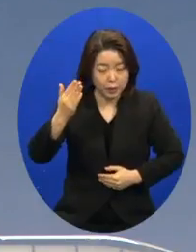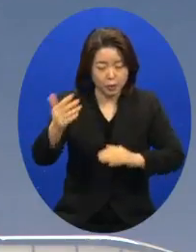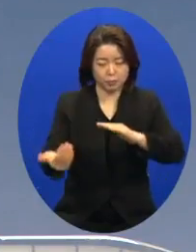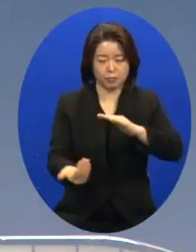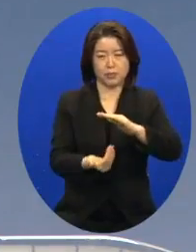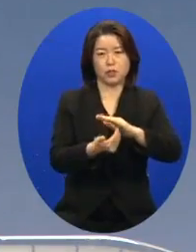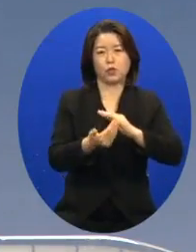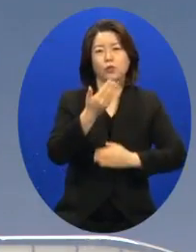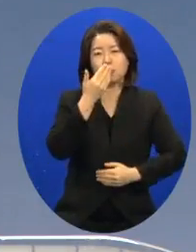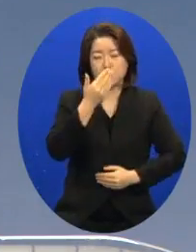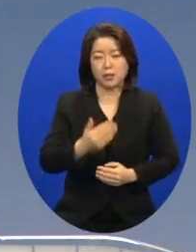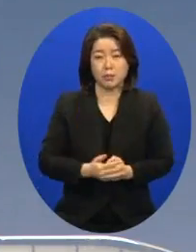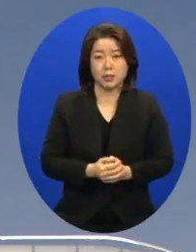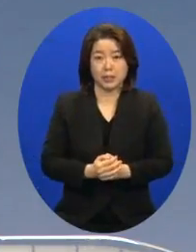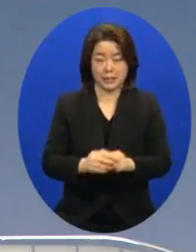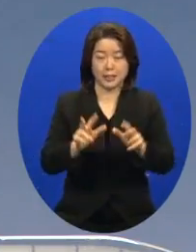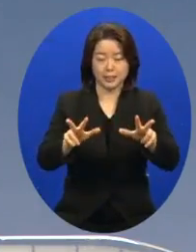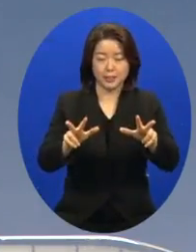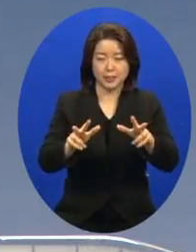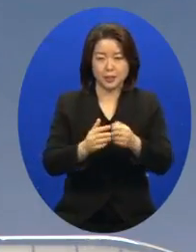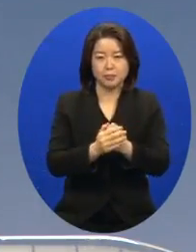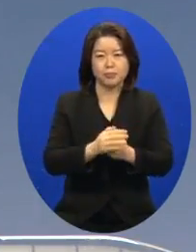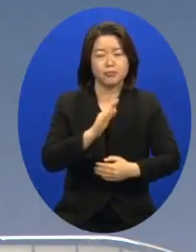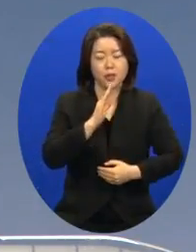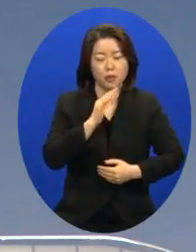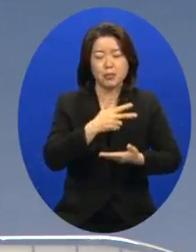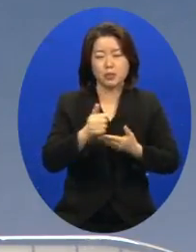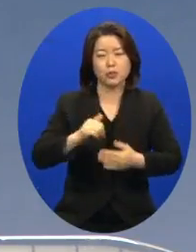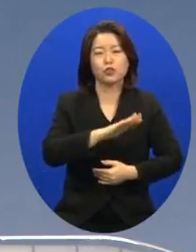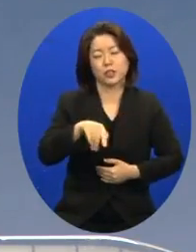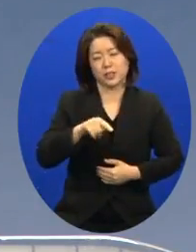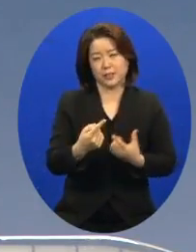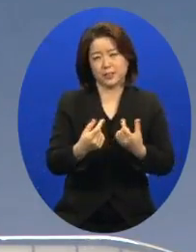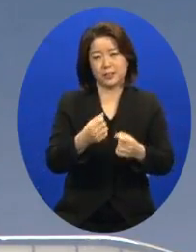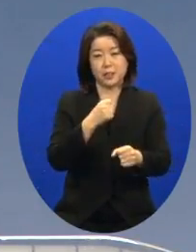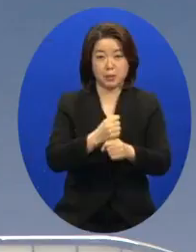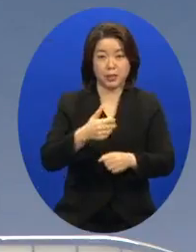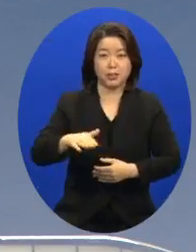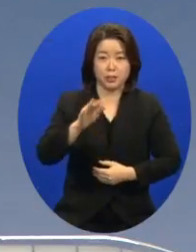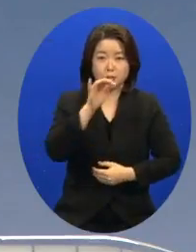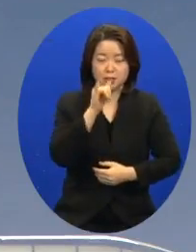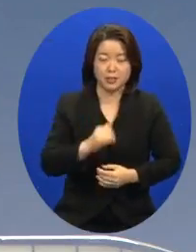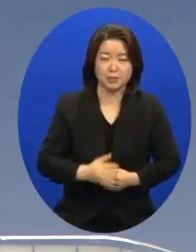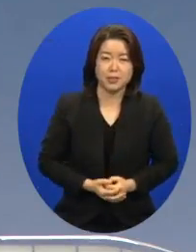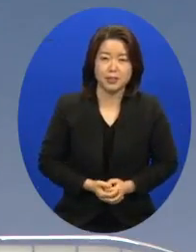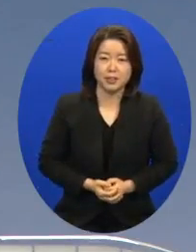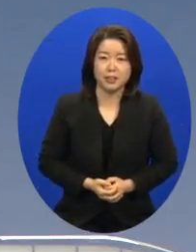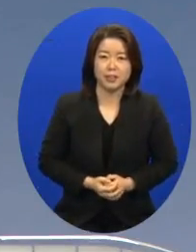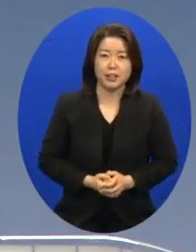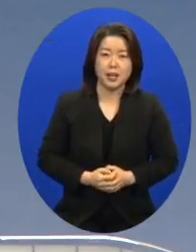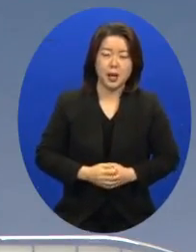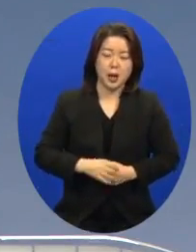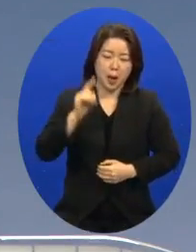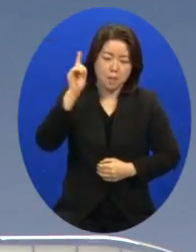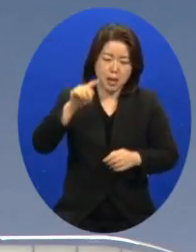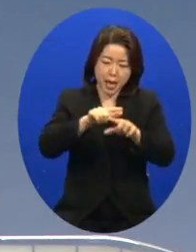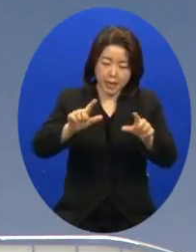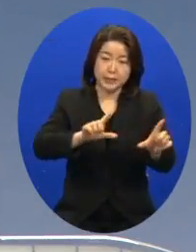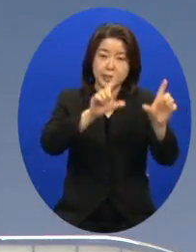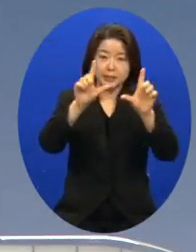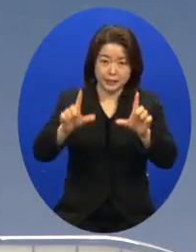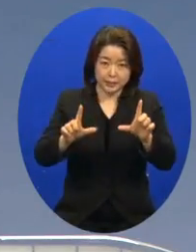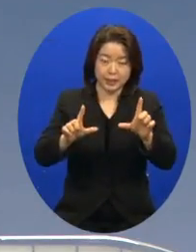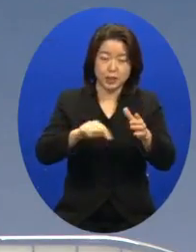것입니다 지금이야말로 주님이 우리를 그렇게 만들고 계시지 않습니까 매 일상 생활 속에서